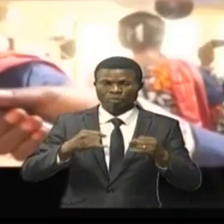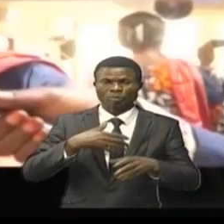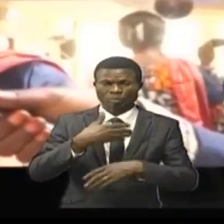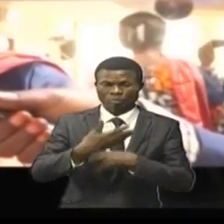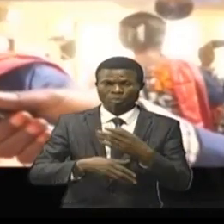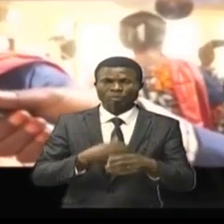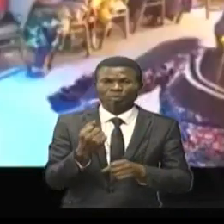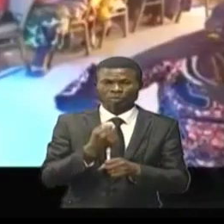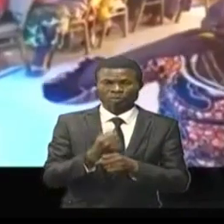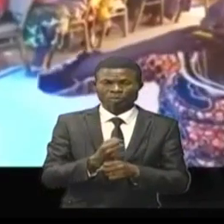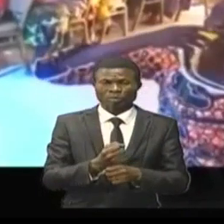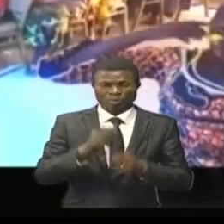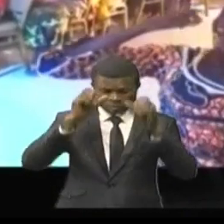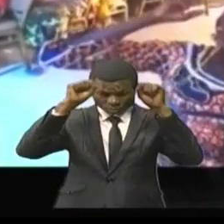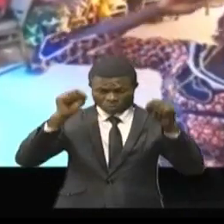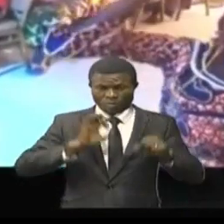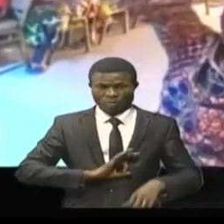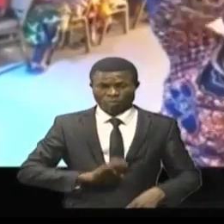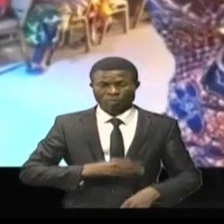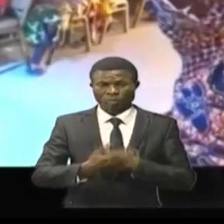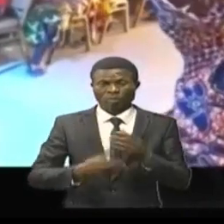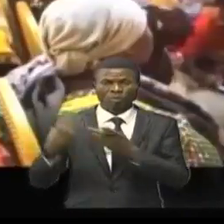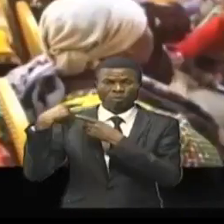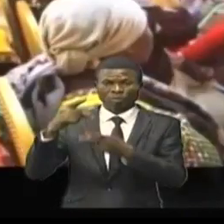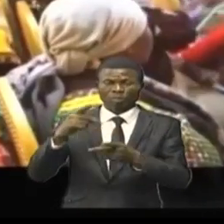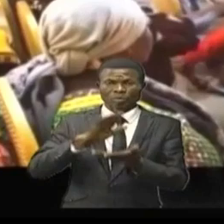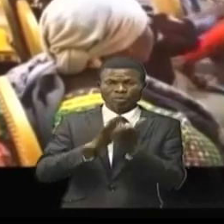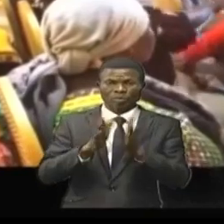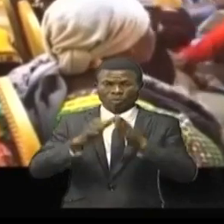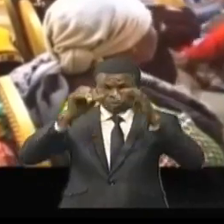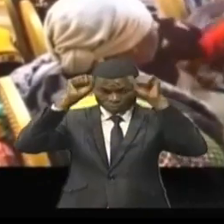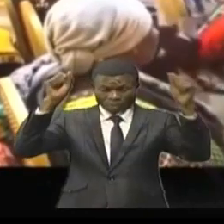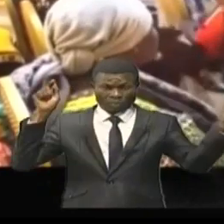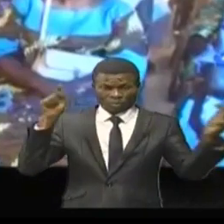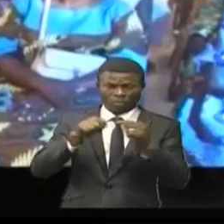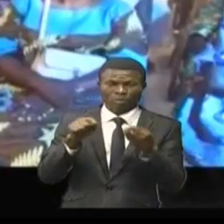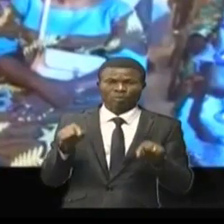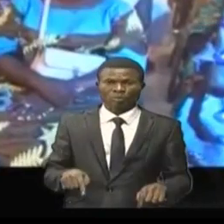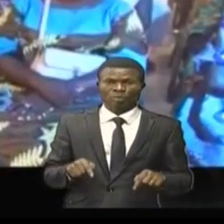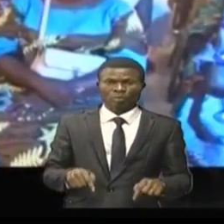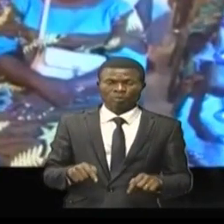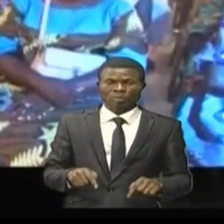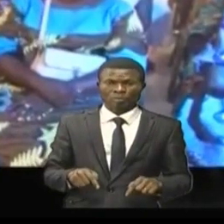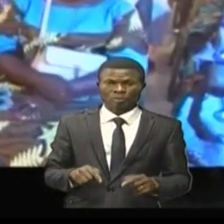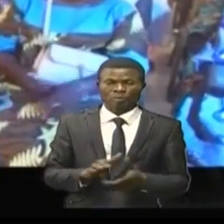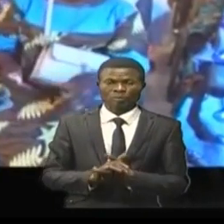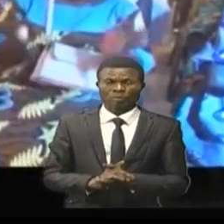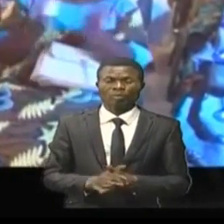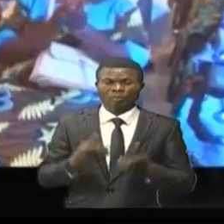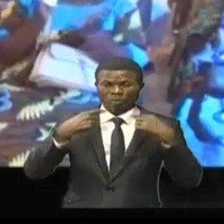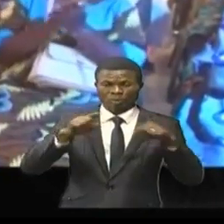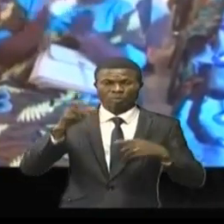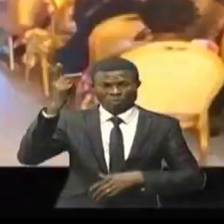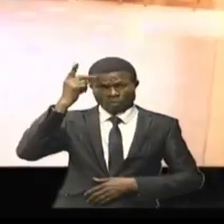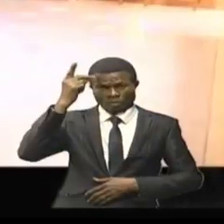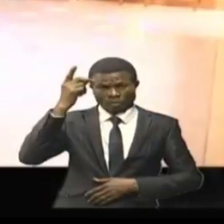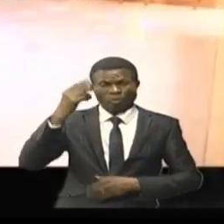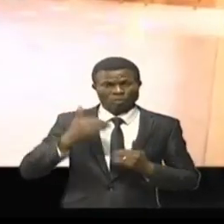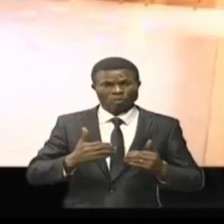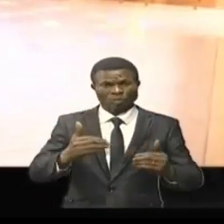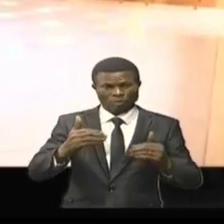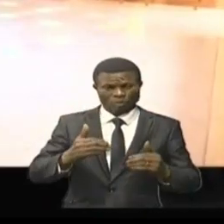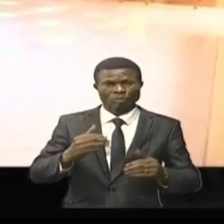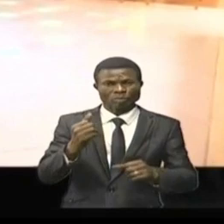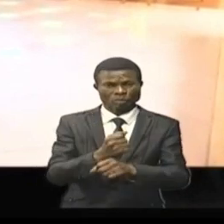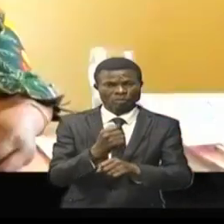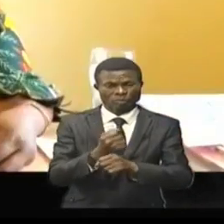réalisations du président de la République depuis son accession au pouvoir jusqu'à ce jour, lancée il y a peu à Kinshasa, poursuit son bonhomme de